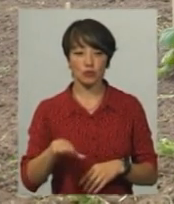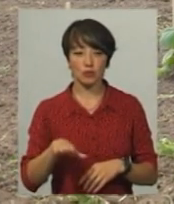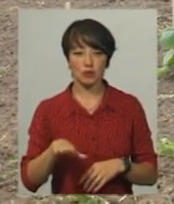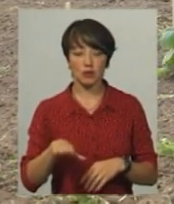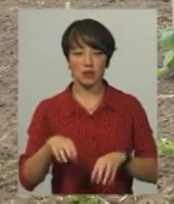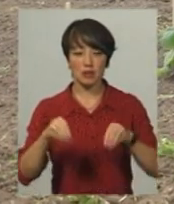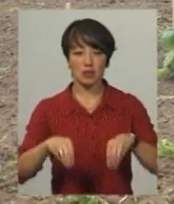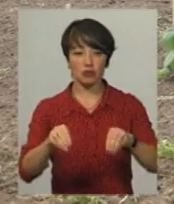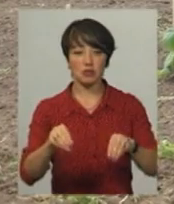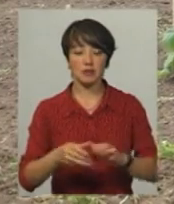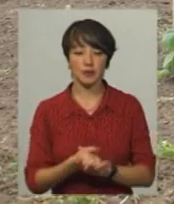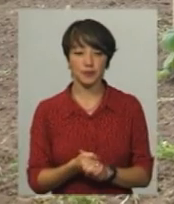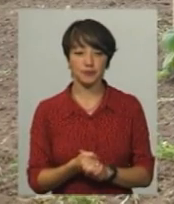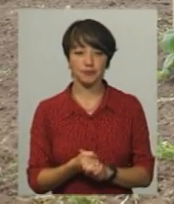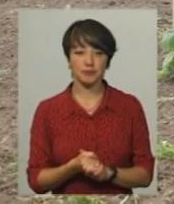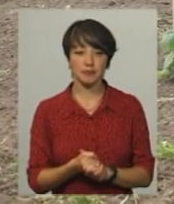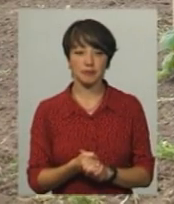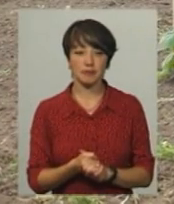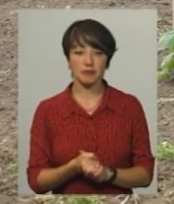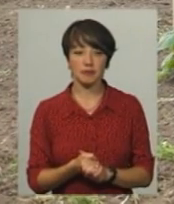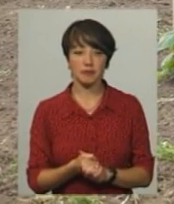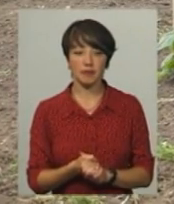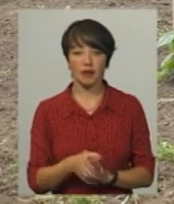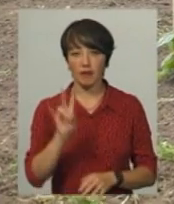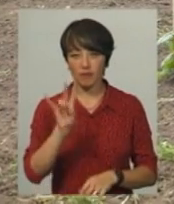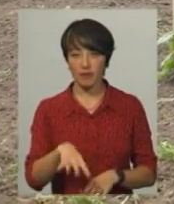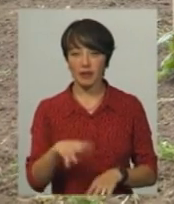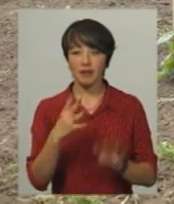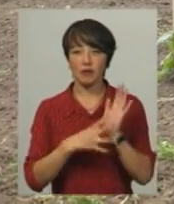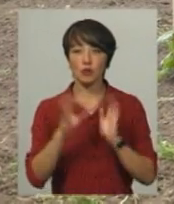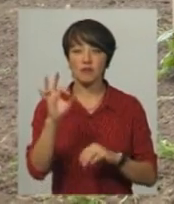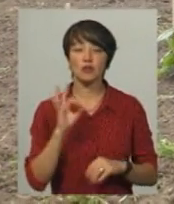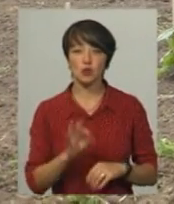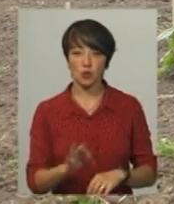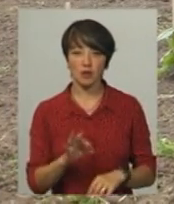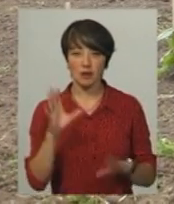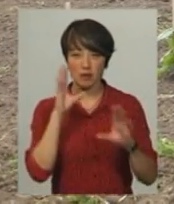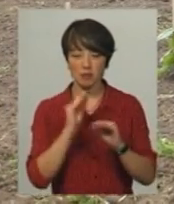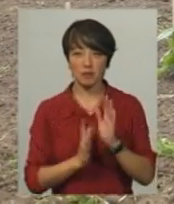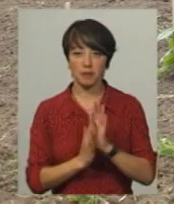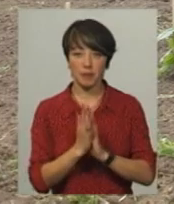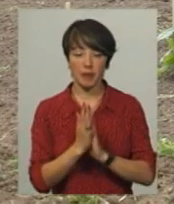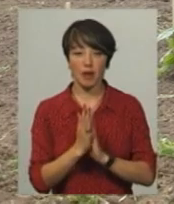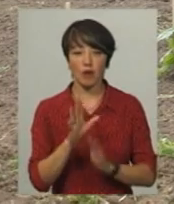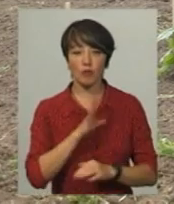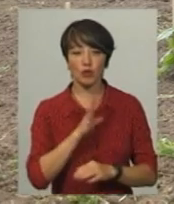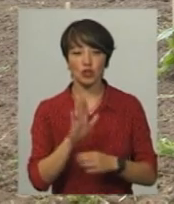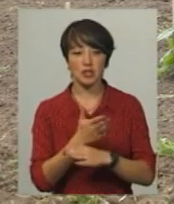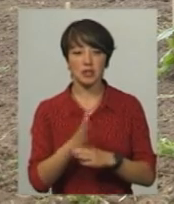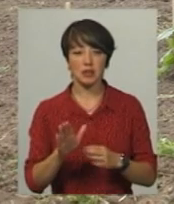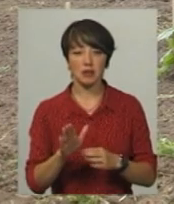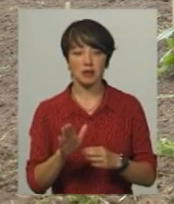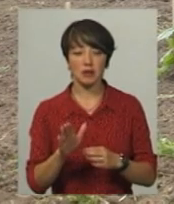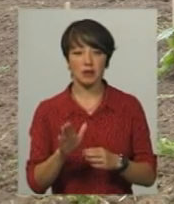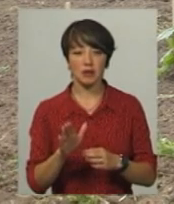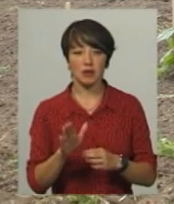320 сіянців. От, прижилося, як ми вже бачимо, десь більше 90% сіянців. Було там,